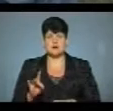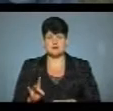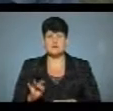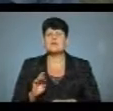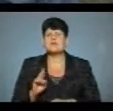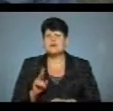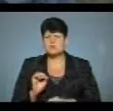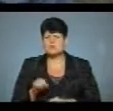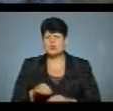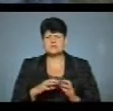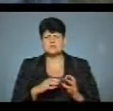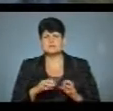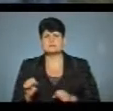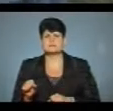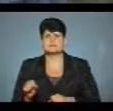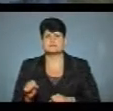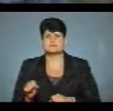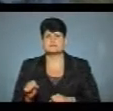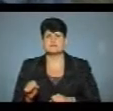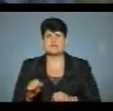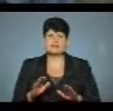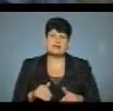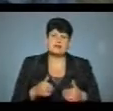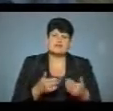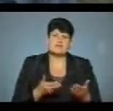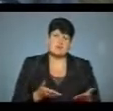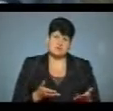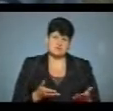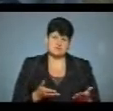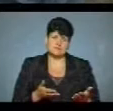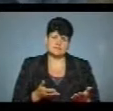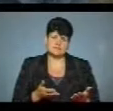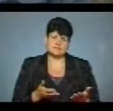можна вилучати, надавати